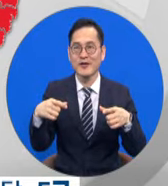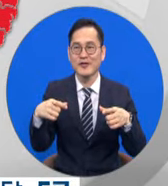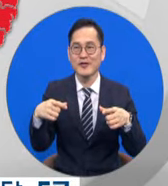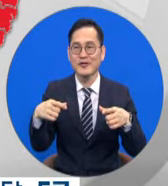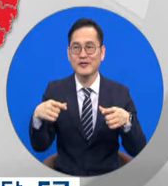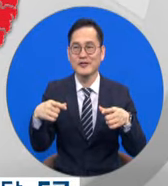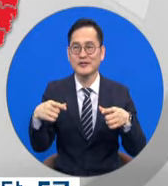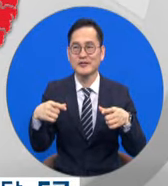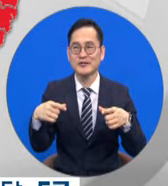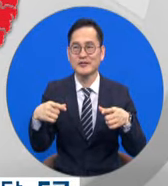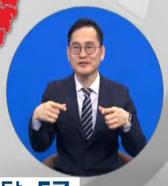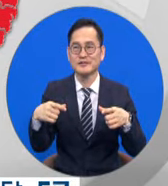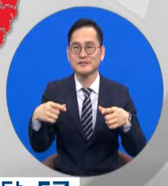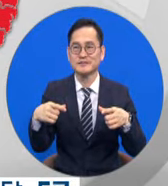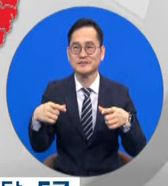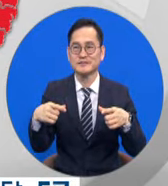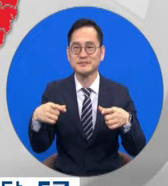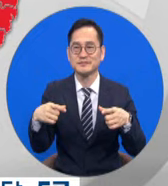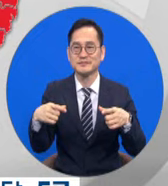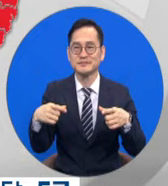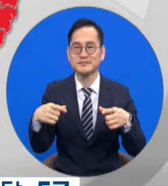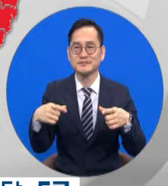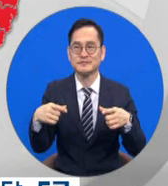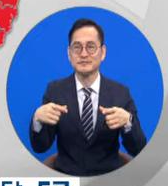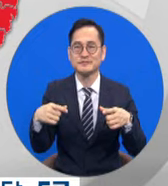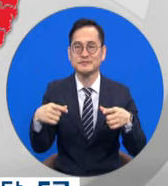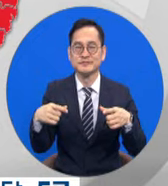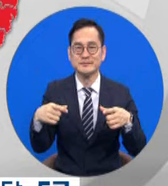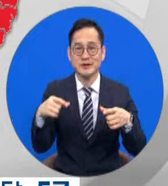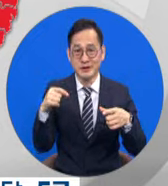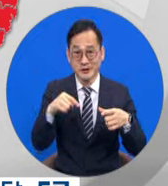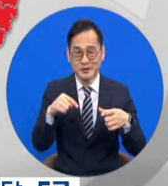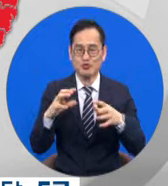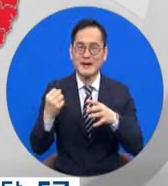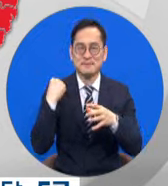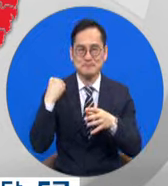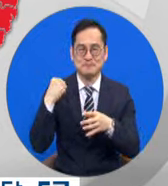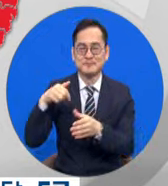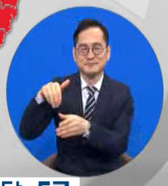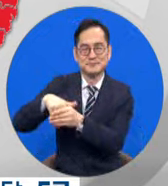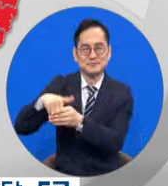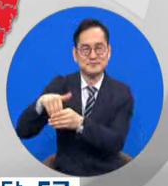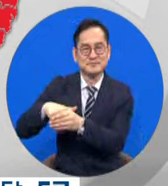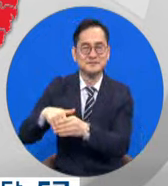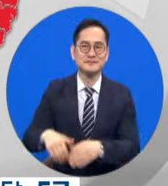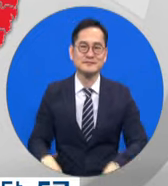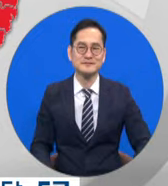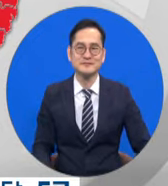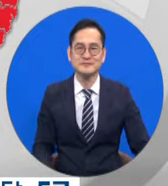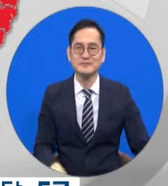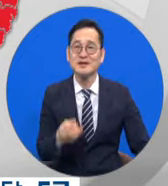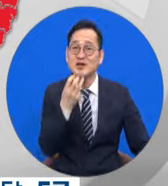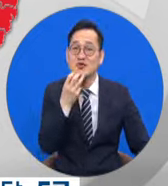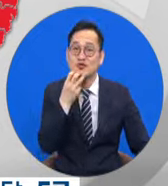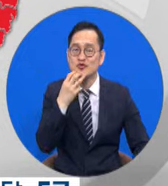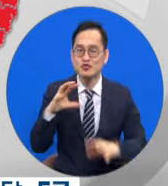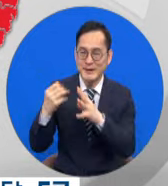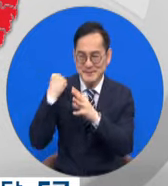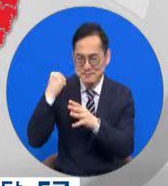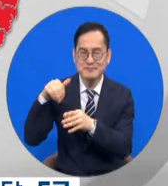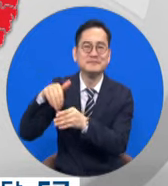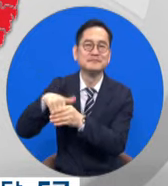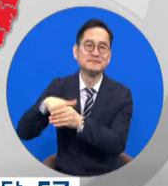2020년과 달리 이 충청 지역이 국민의힘을 선택했고 서울 지역이 국민의힘을